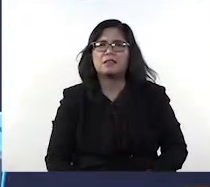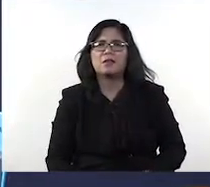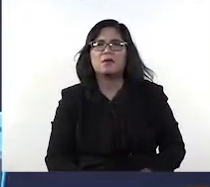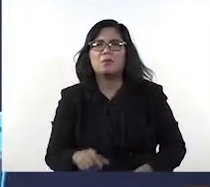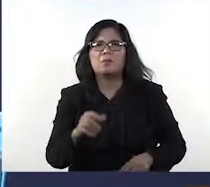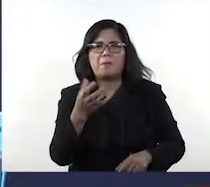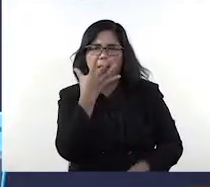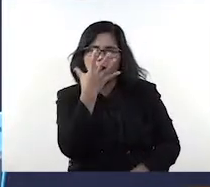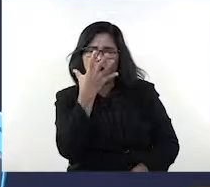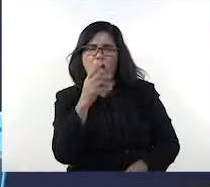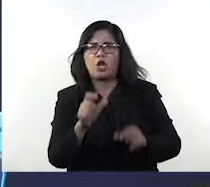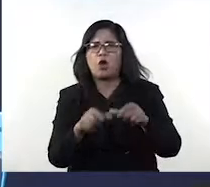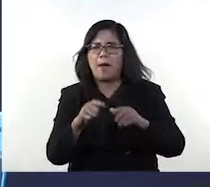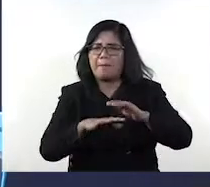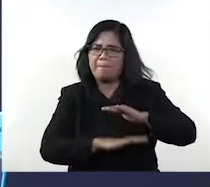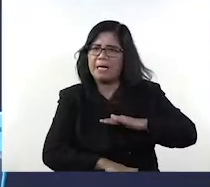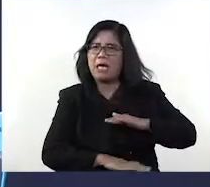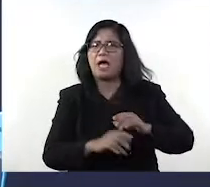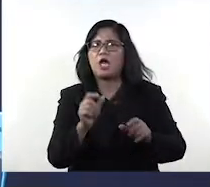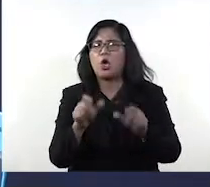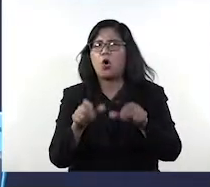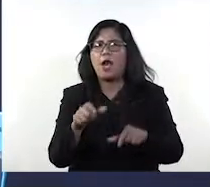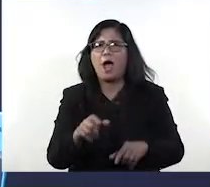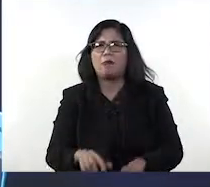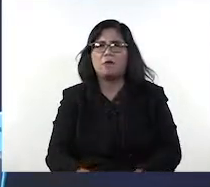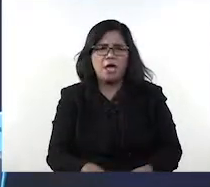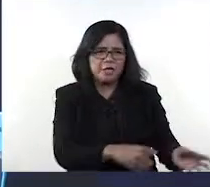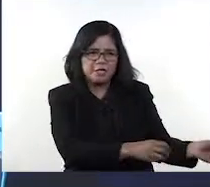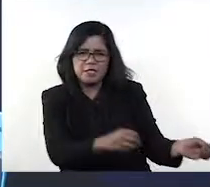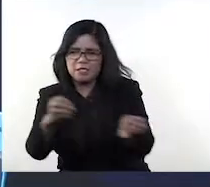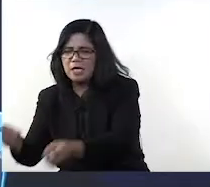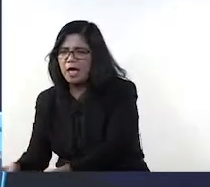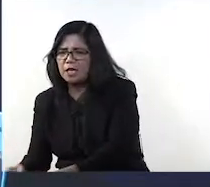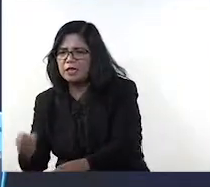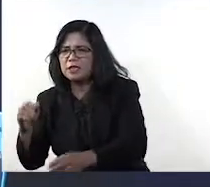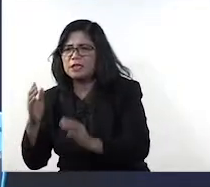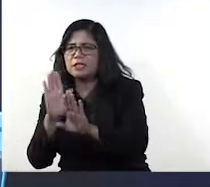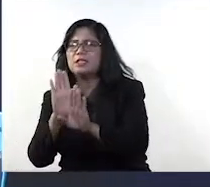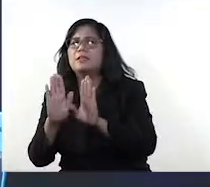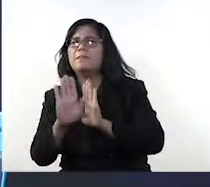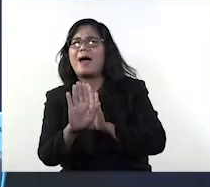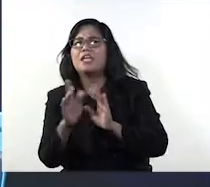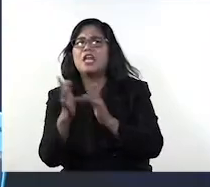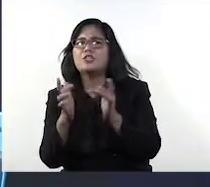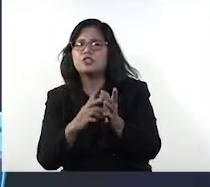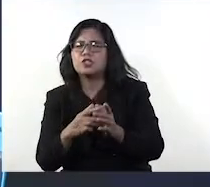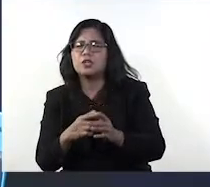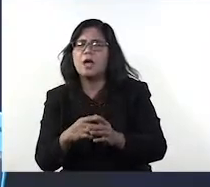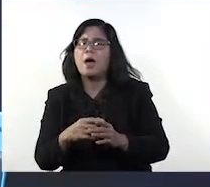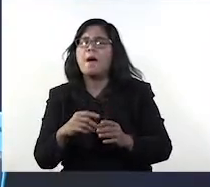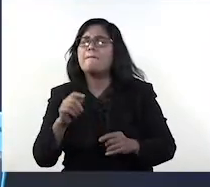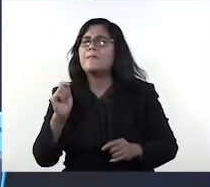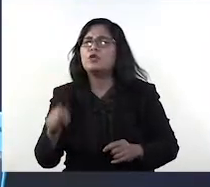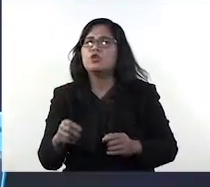senangnya mempermalukan orang merendahkan orang bisa at di depan Yes udah bilang menurut hukum usah diambil rajam sampai